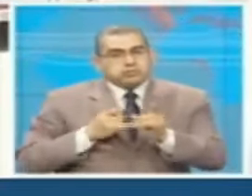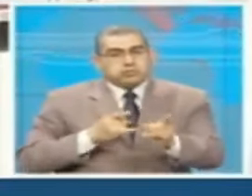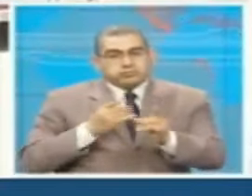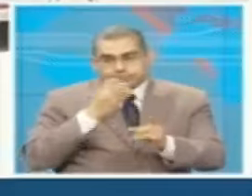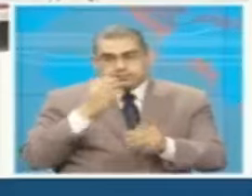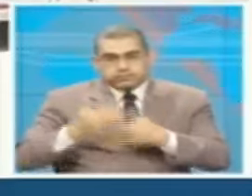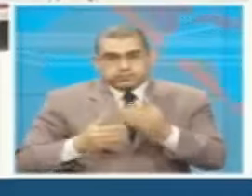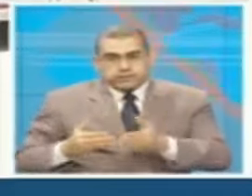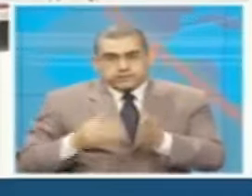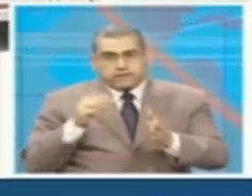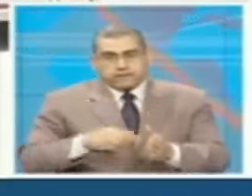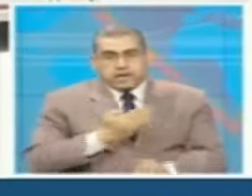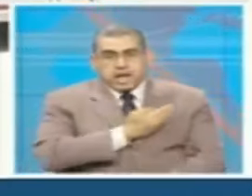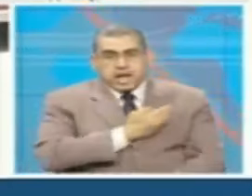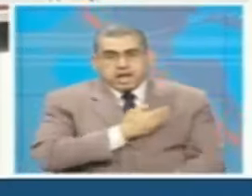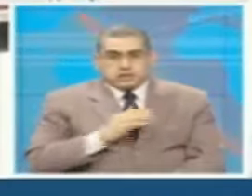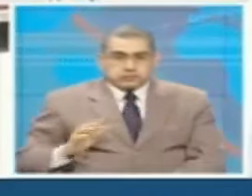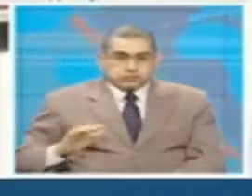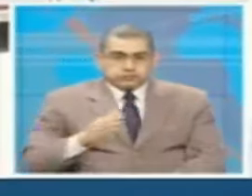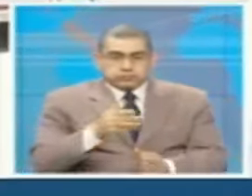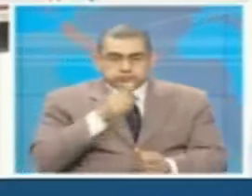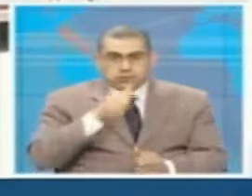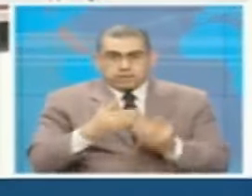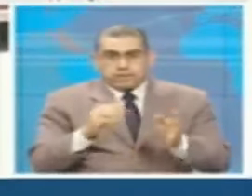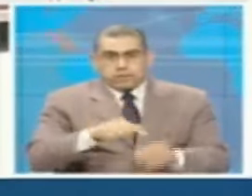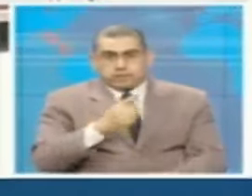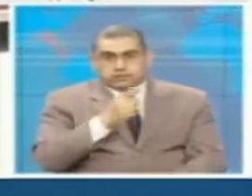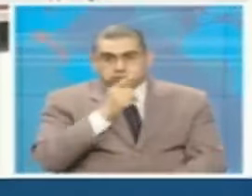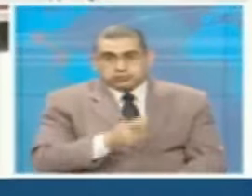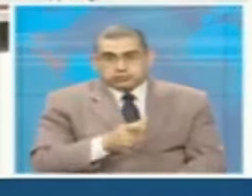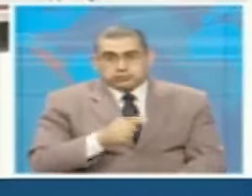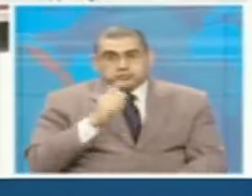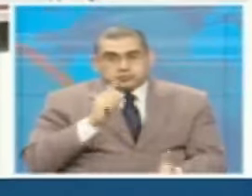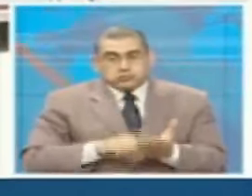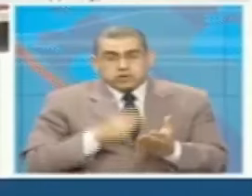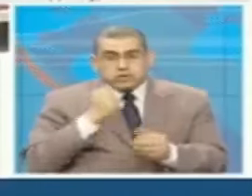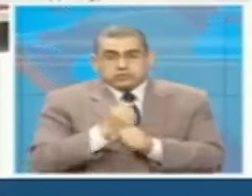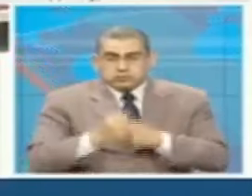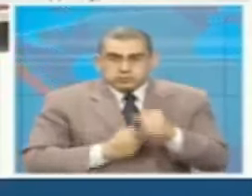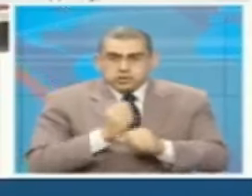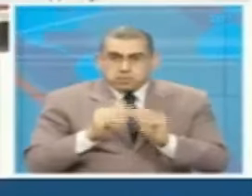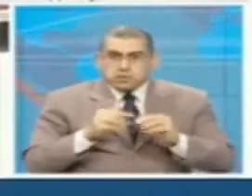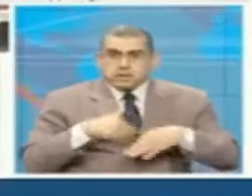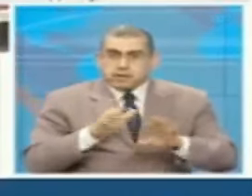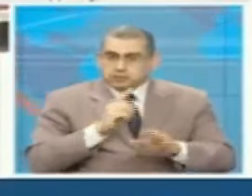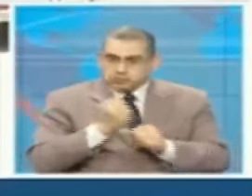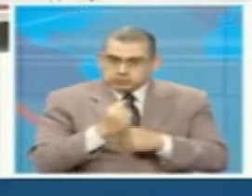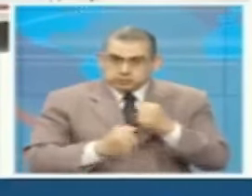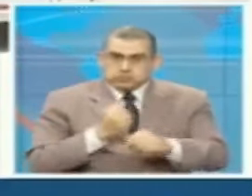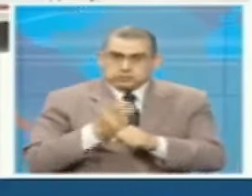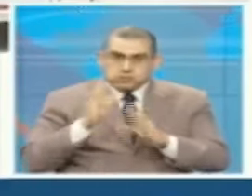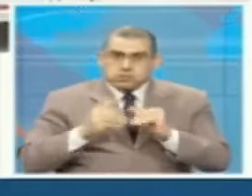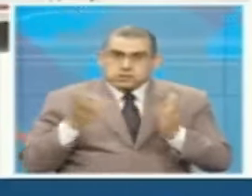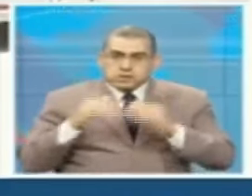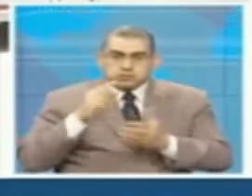الى قطاع غزه من هذه البوابه. الجهود المصريه لا تكتفي بهذا فقط، ولكن هناك ايضا